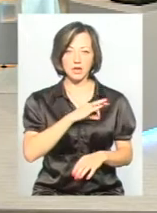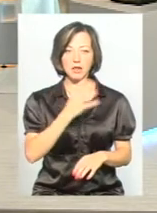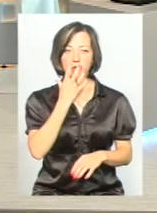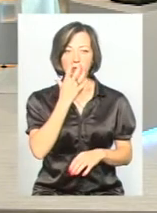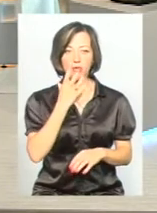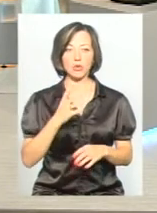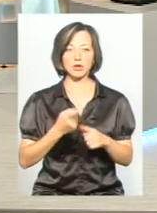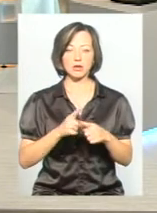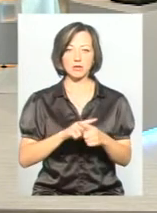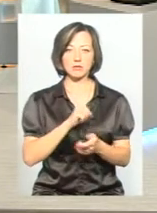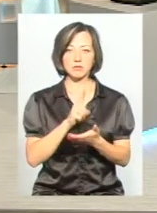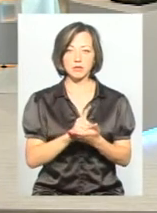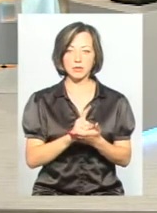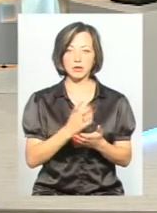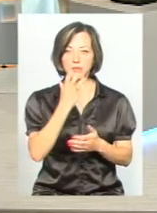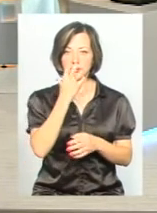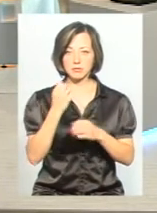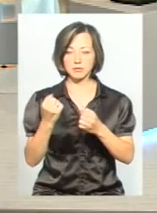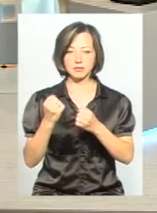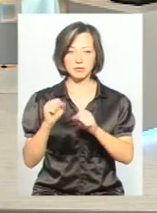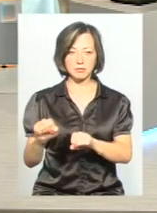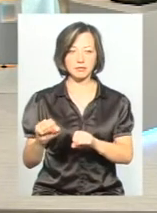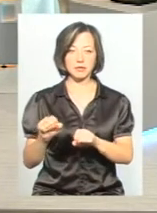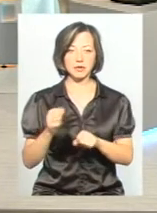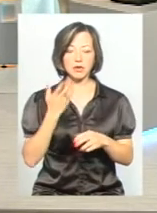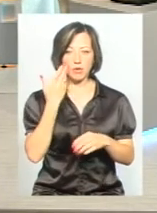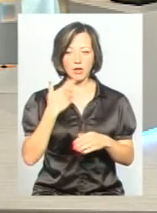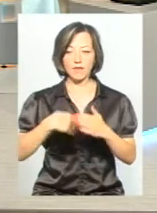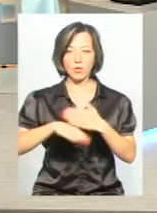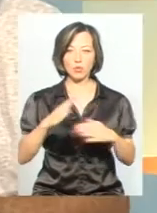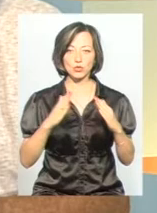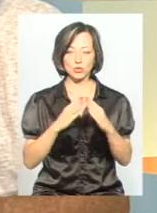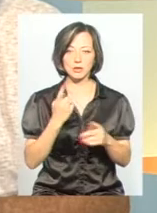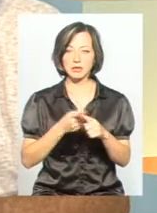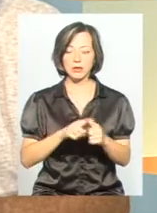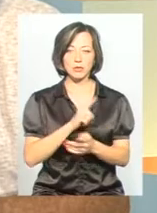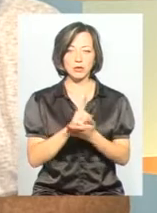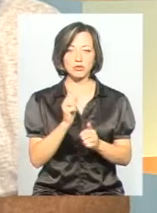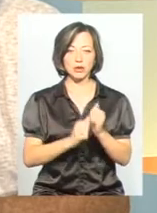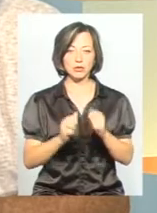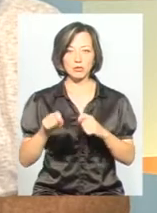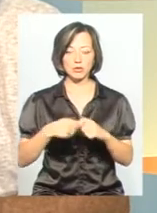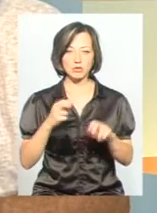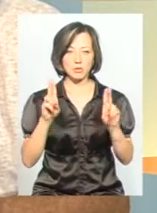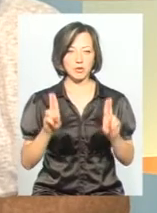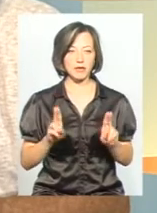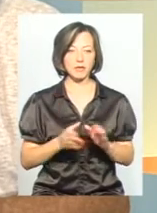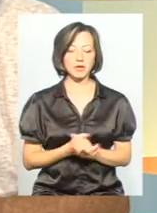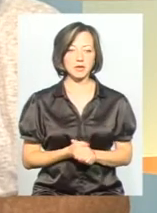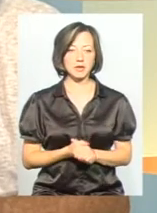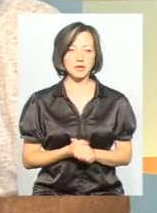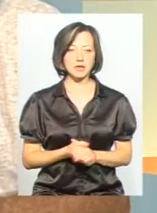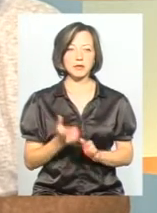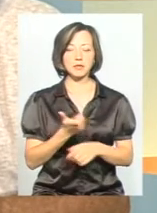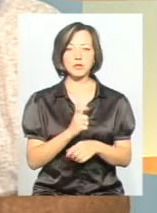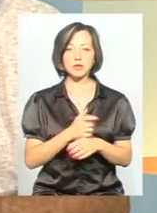має і зобов'язана носити такий намордник, коли покидає свою домівку. Це досить часте порушення правил. Більш того, на